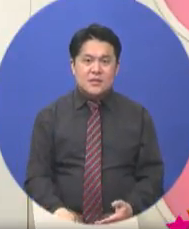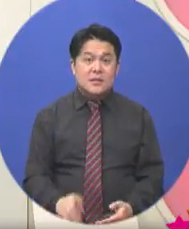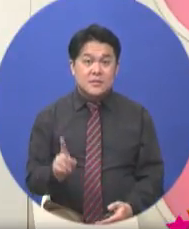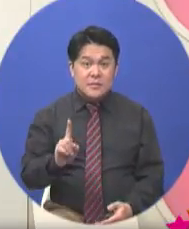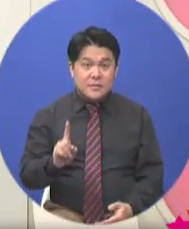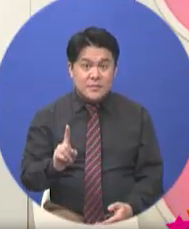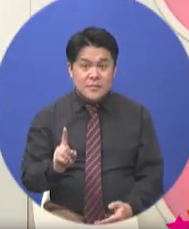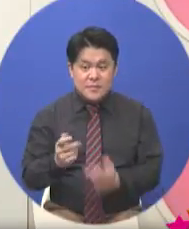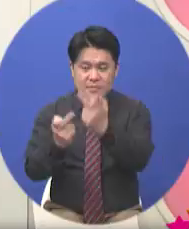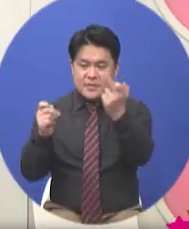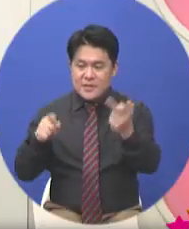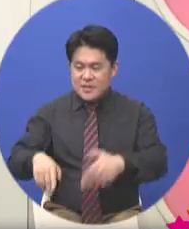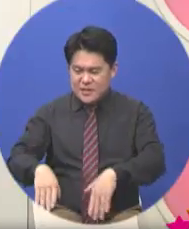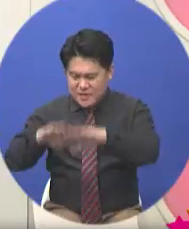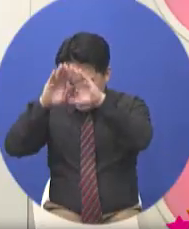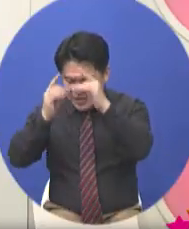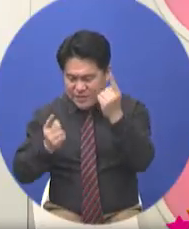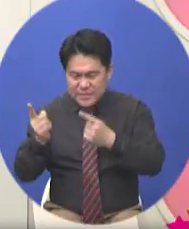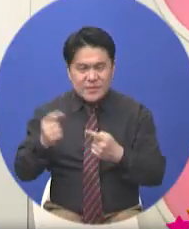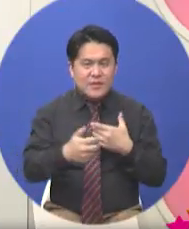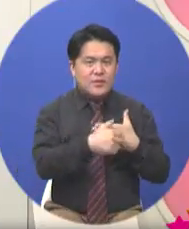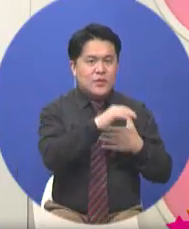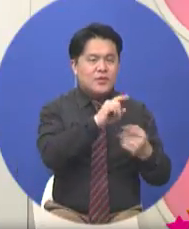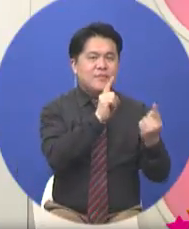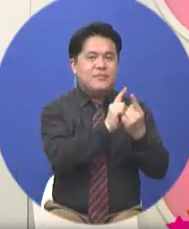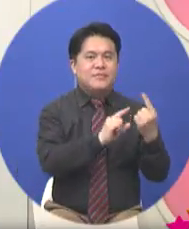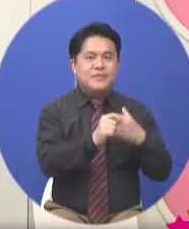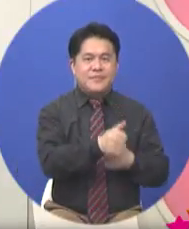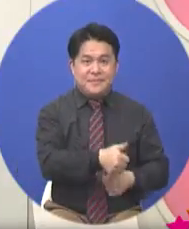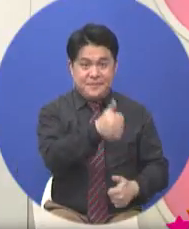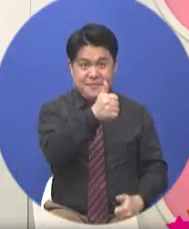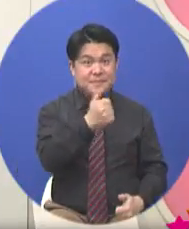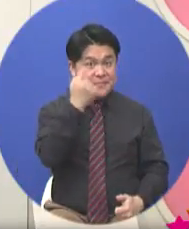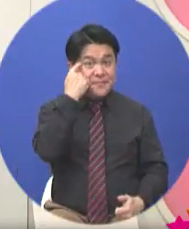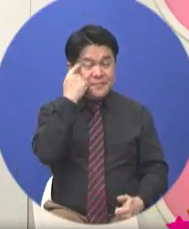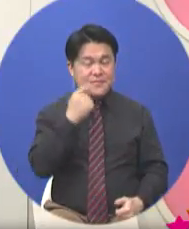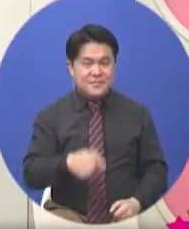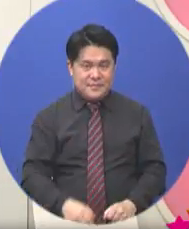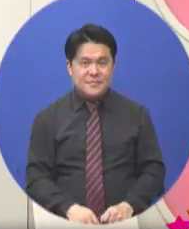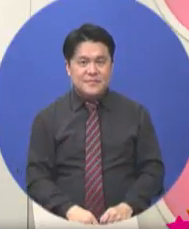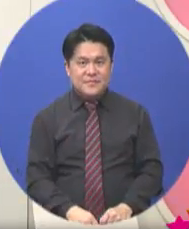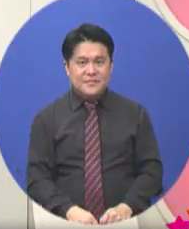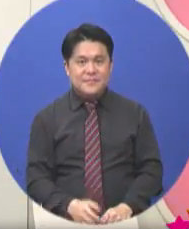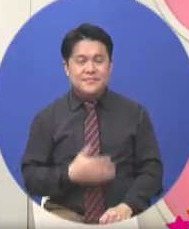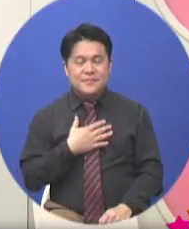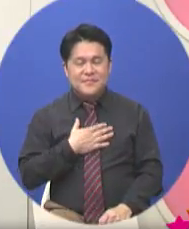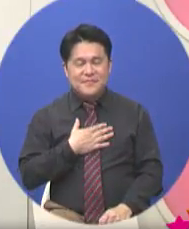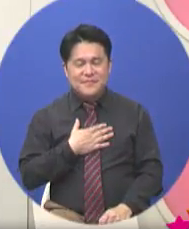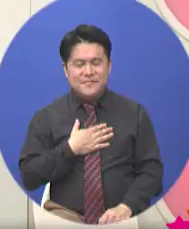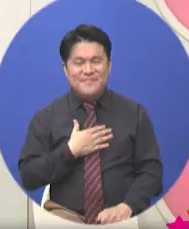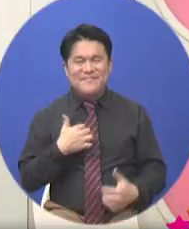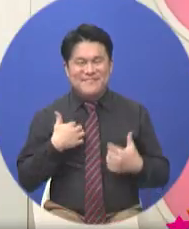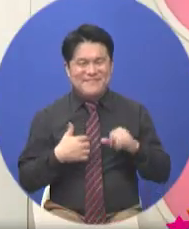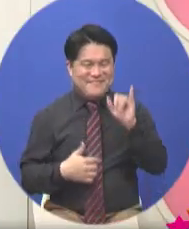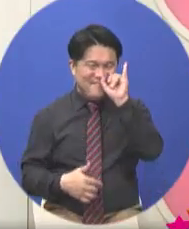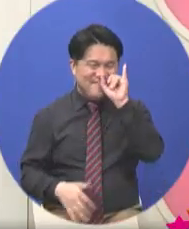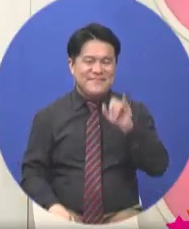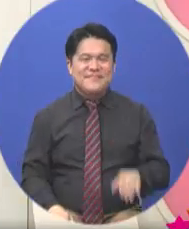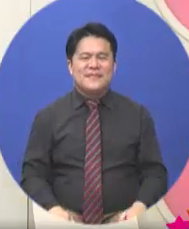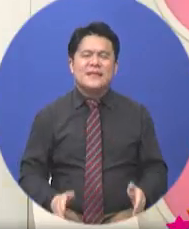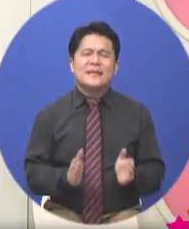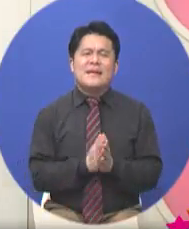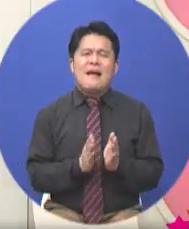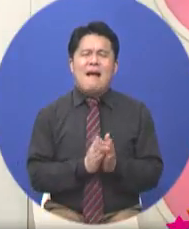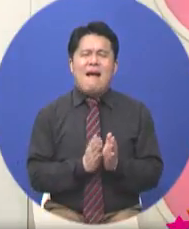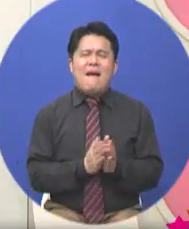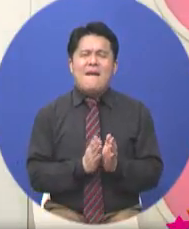우리가 찾아뵙는 것보다는 그럼요. 병원에서 찾아뵙는 게 제 마음이 예, 굉장히 마음이 허뭇합니다. 야 그래서.